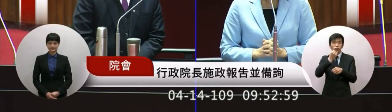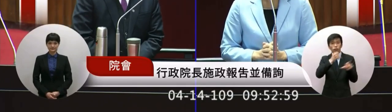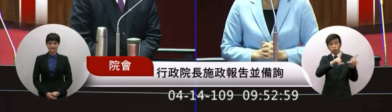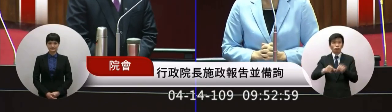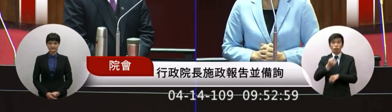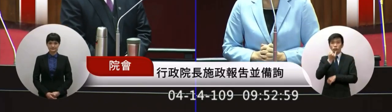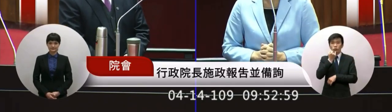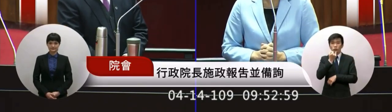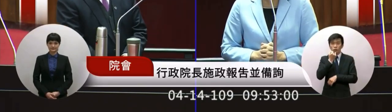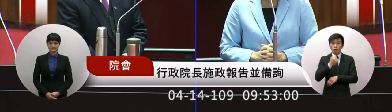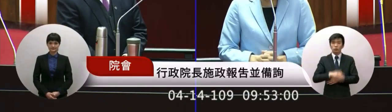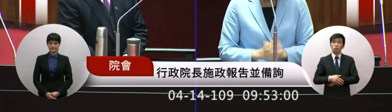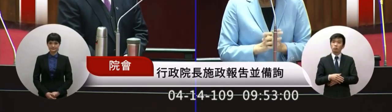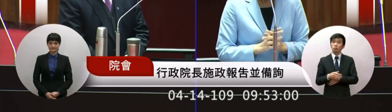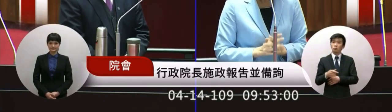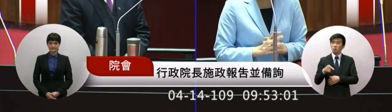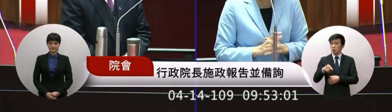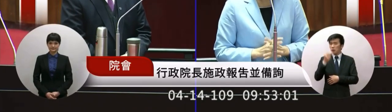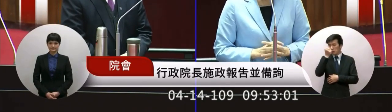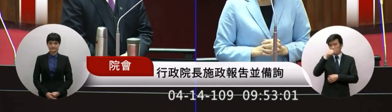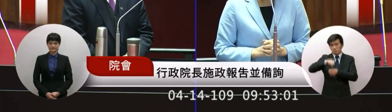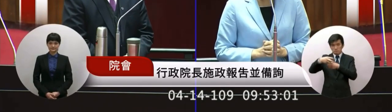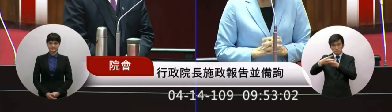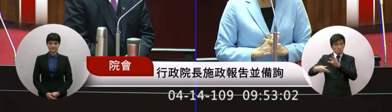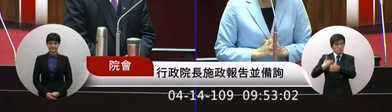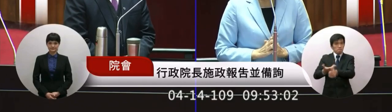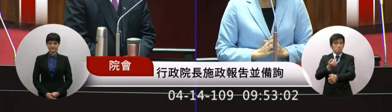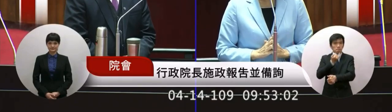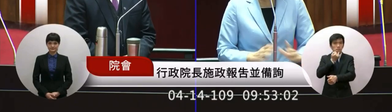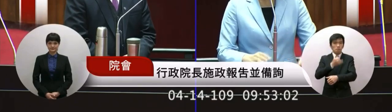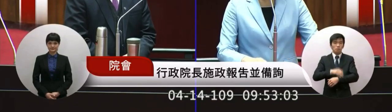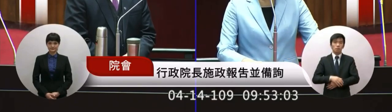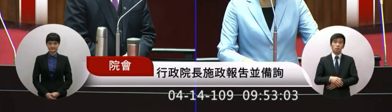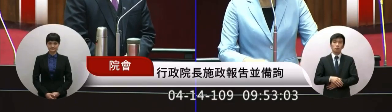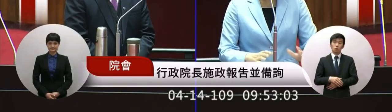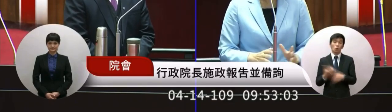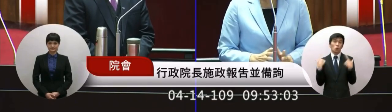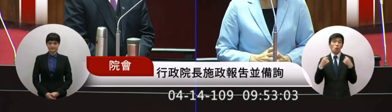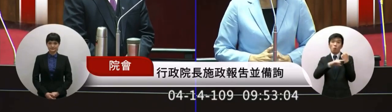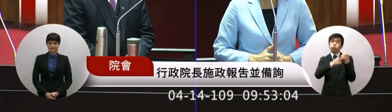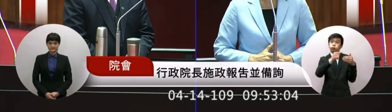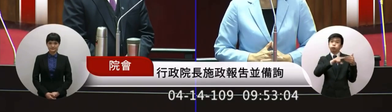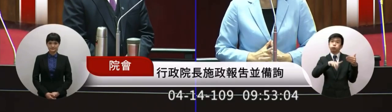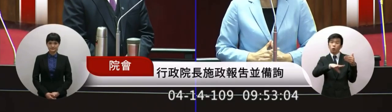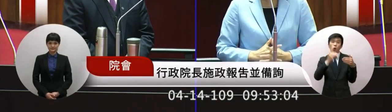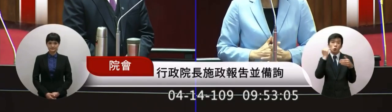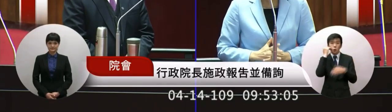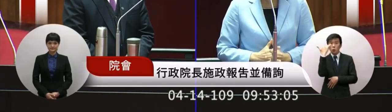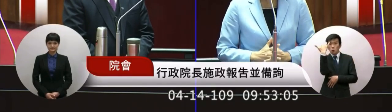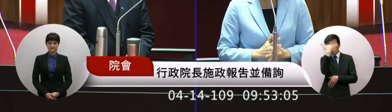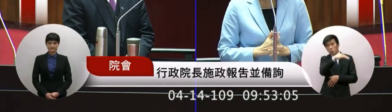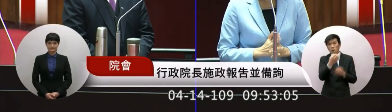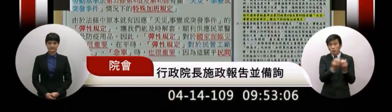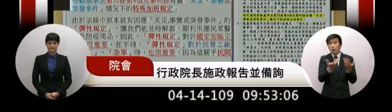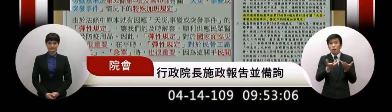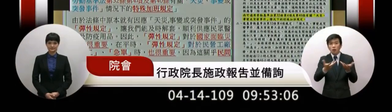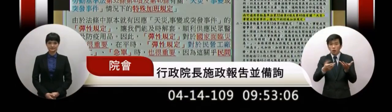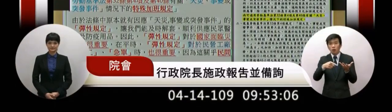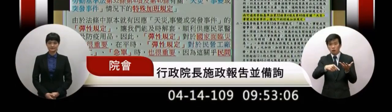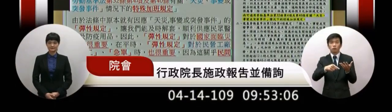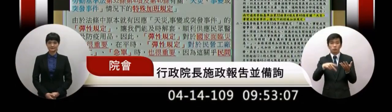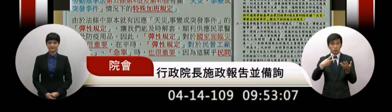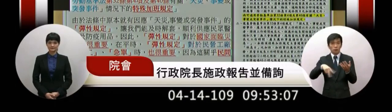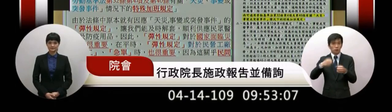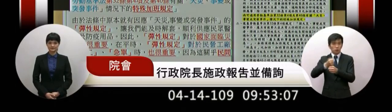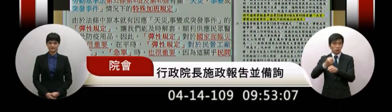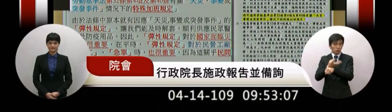可以特殊加班规定。好呢，由于法条原本就有因应天灾事变或突发事件的弹性